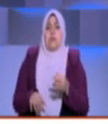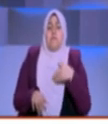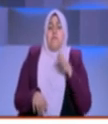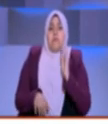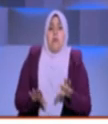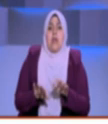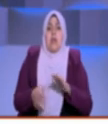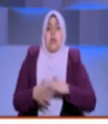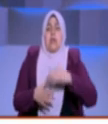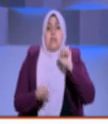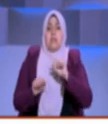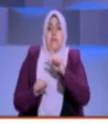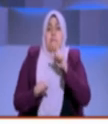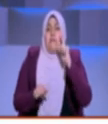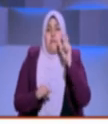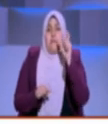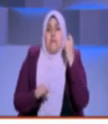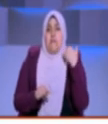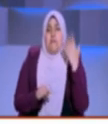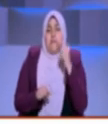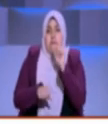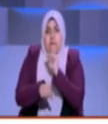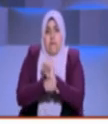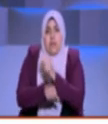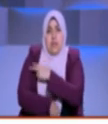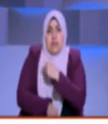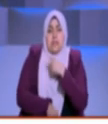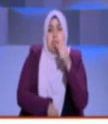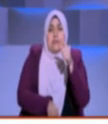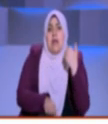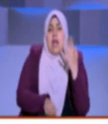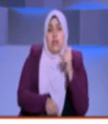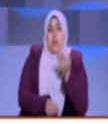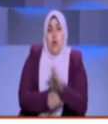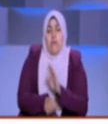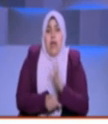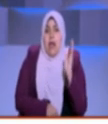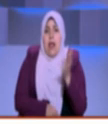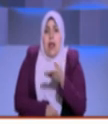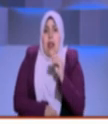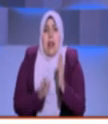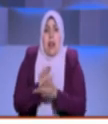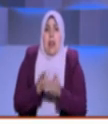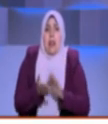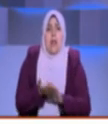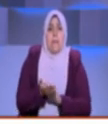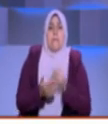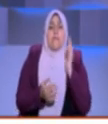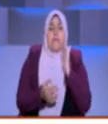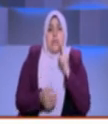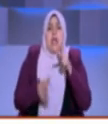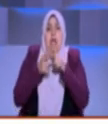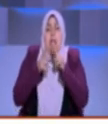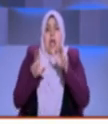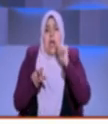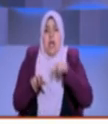جهاز السجل المدني من تسجيل عدد حالات الوفاة يوميا، ولهذا السبب أعلنت المعارضة